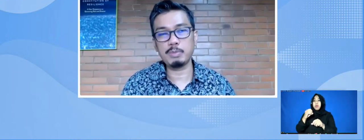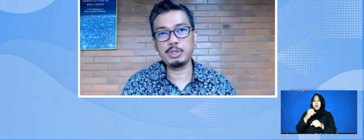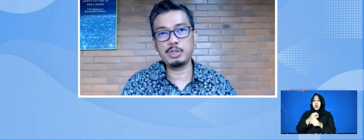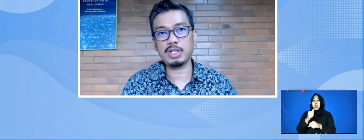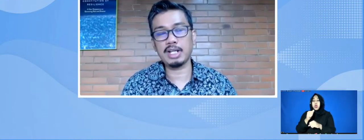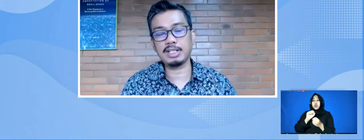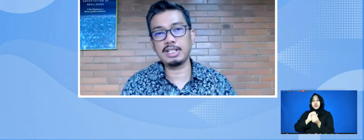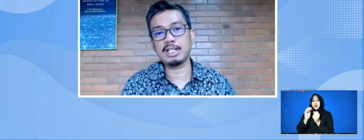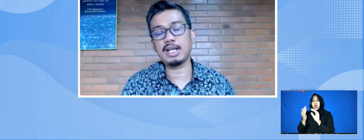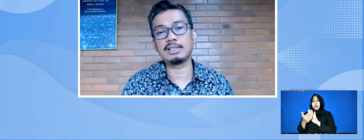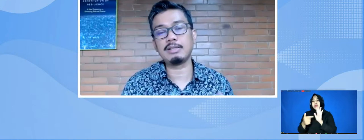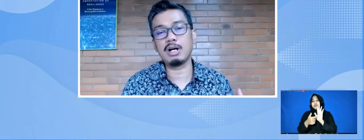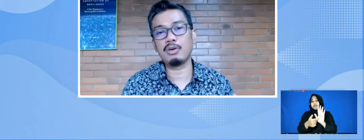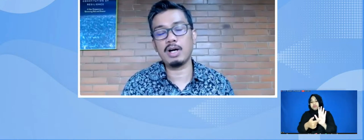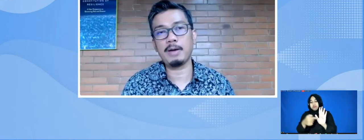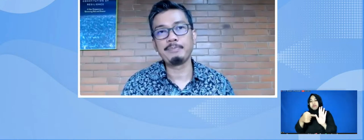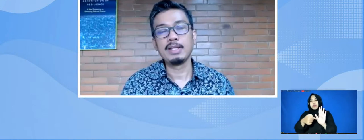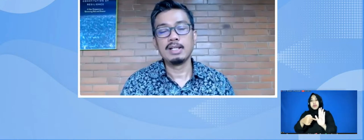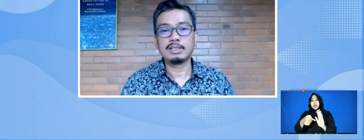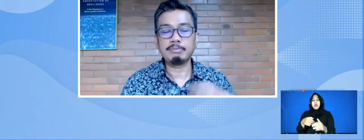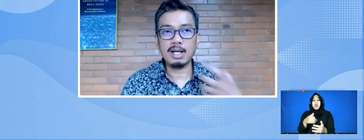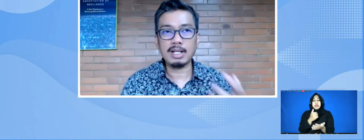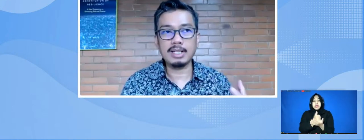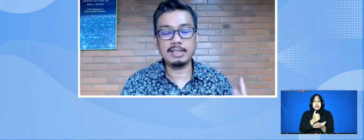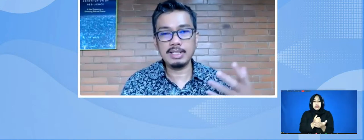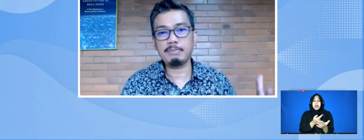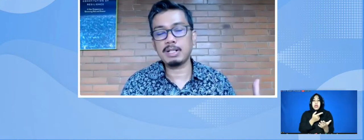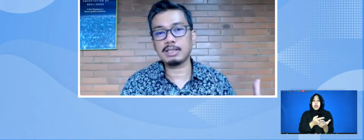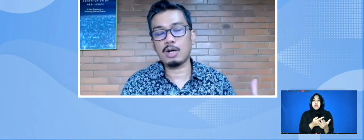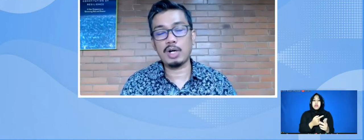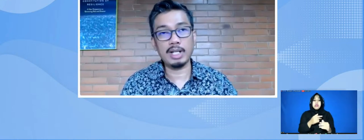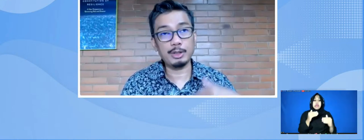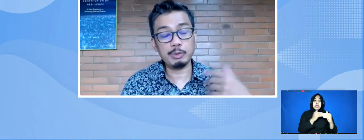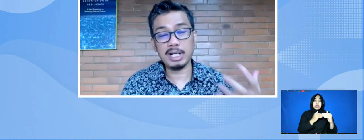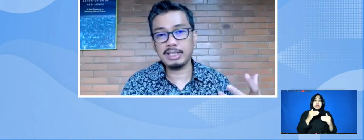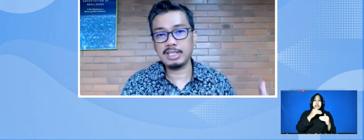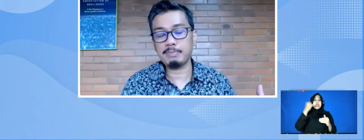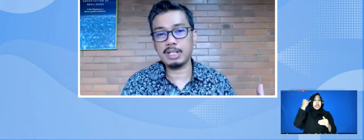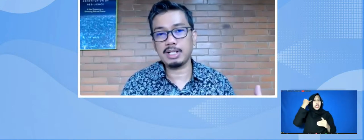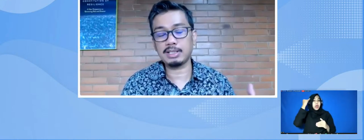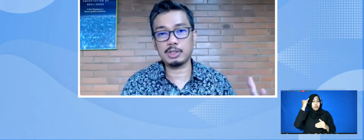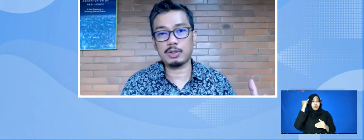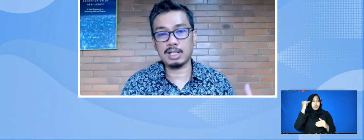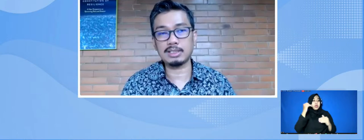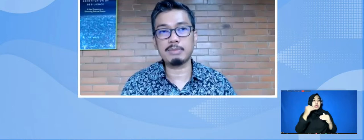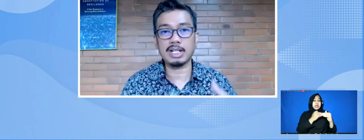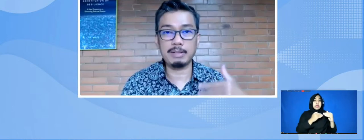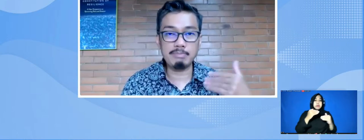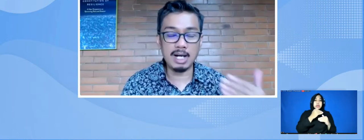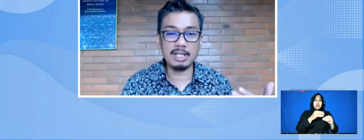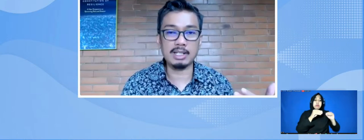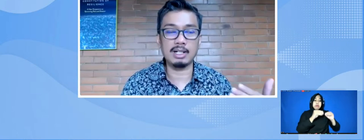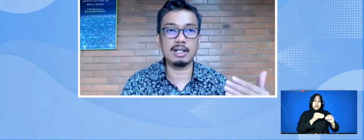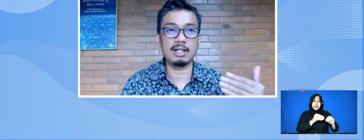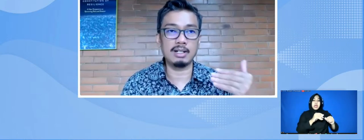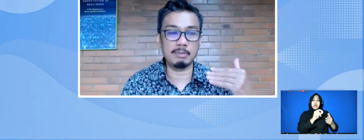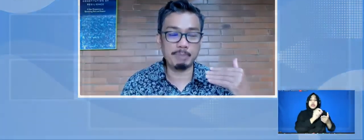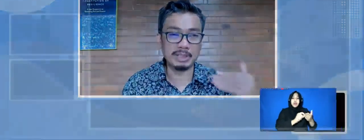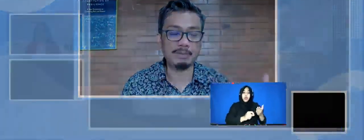itu menunjukkan indikasi bahwa semakin tinggi pengetahuan atau semakin tinggi pendidikan seseorang, semakin